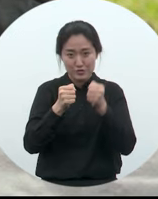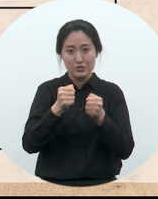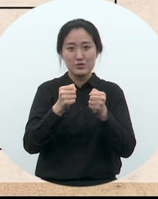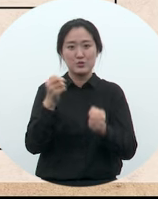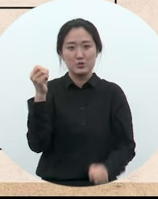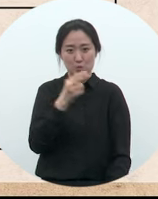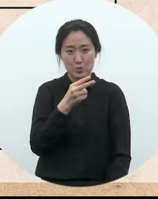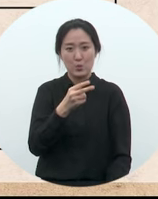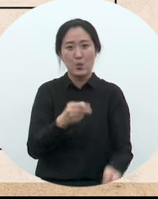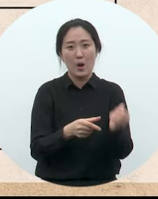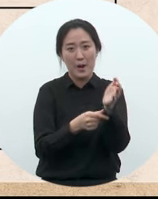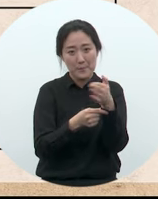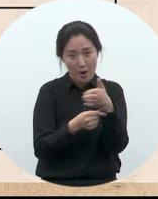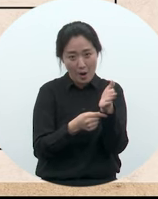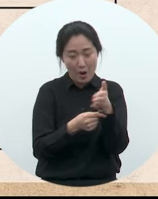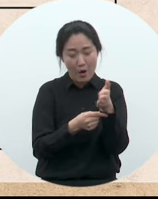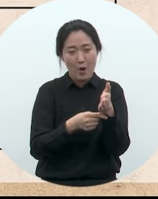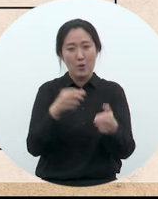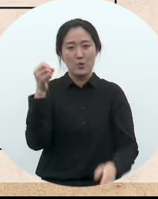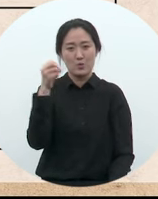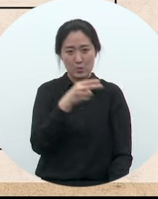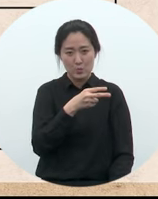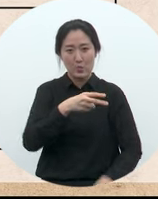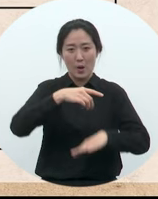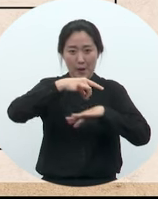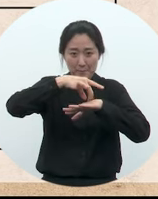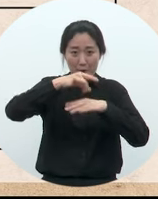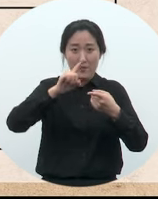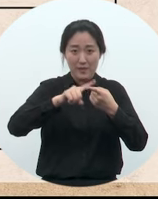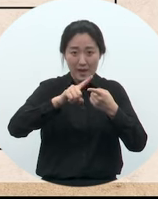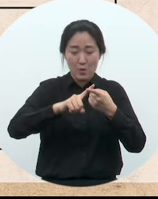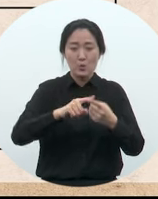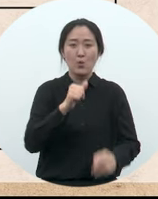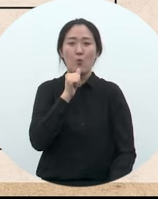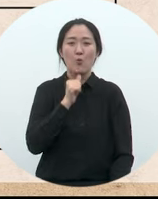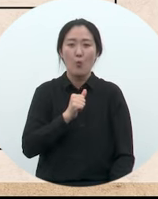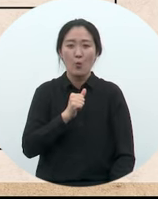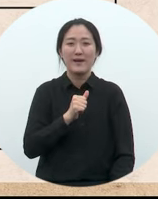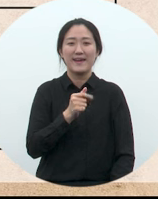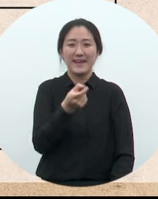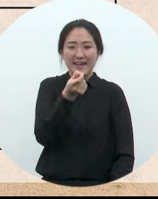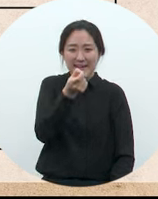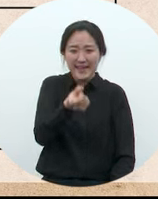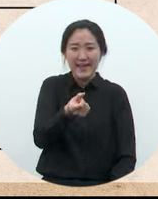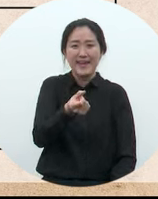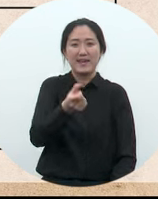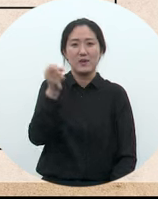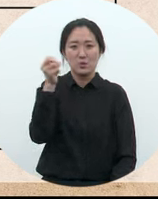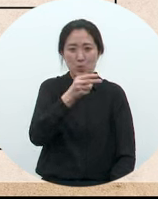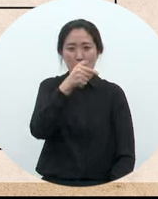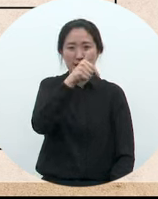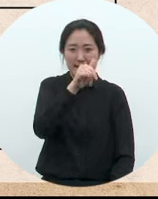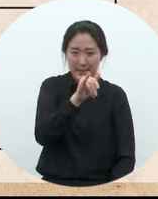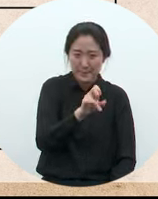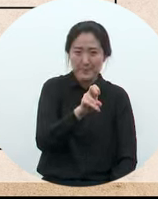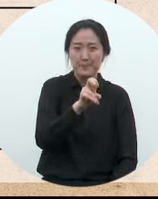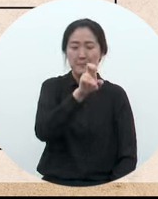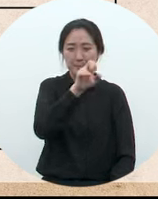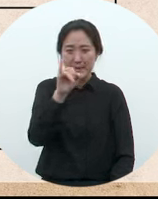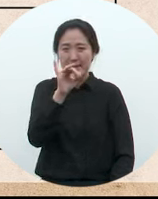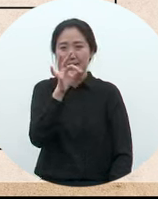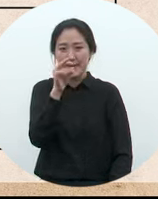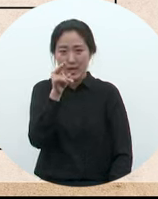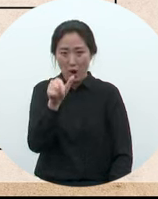유제품, 그리고 등푸른 생선, 그 다음에 뼈채 먹는 생선, 콩이나 깨, 그 다음에 버섯이나